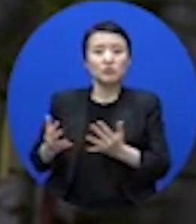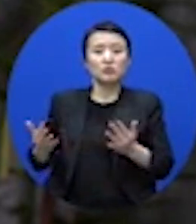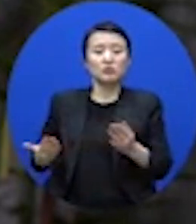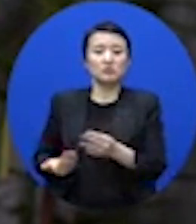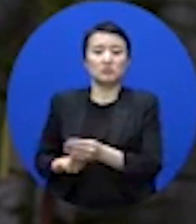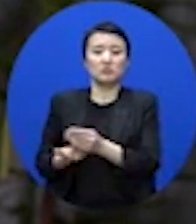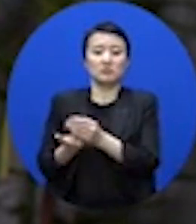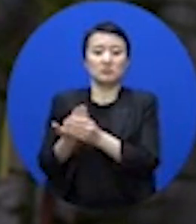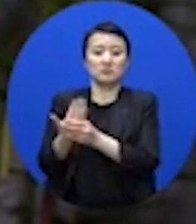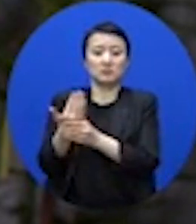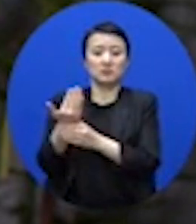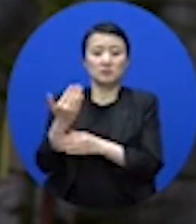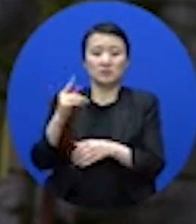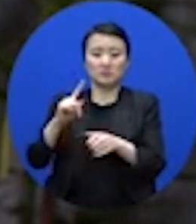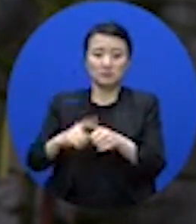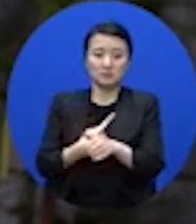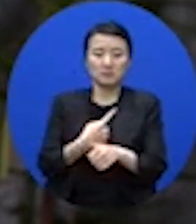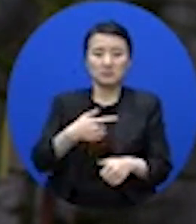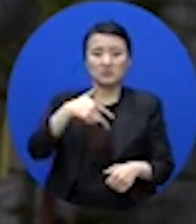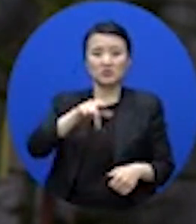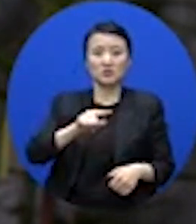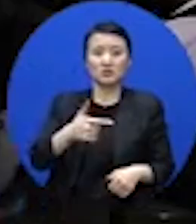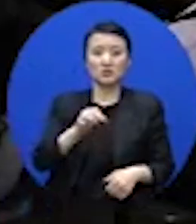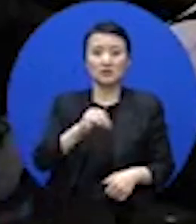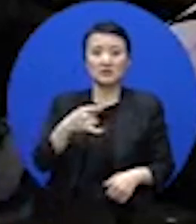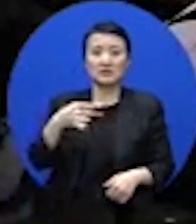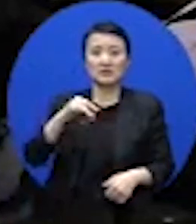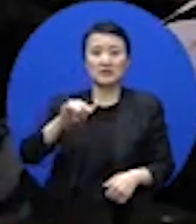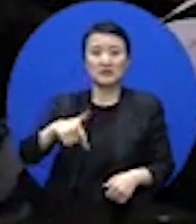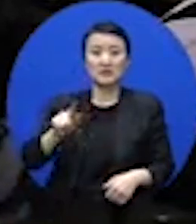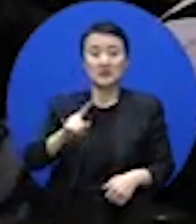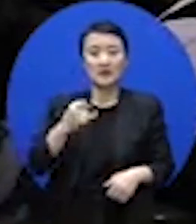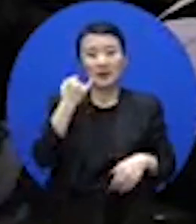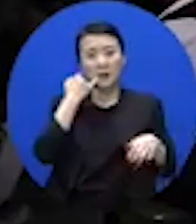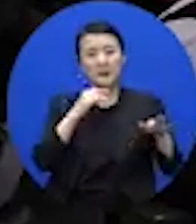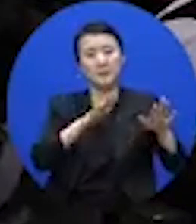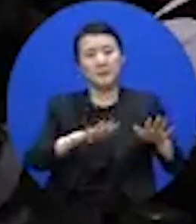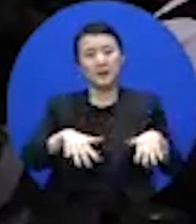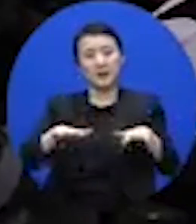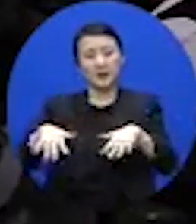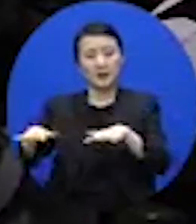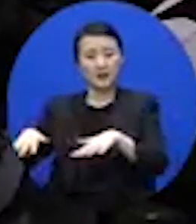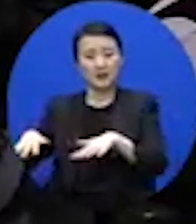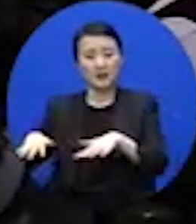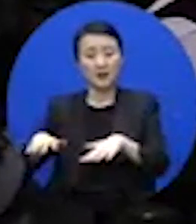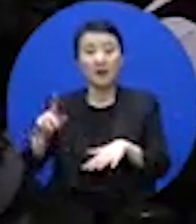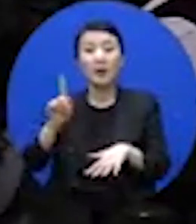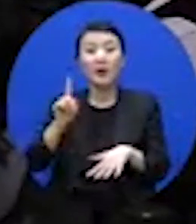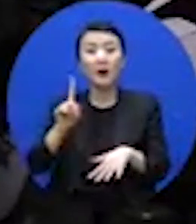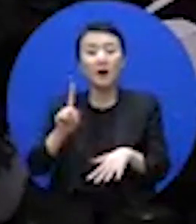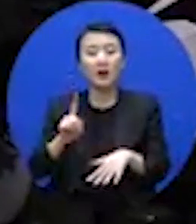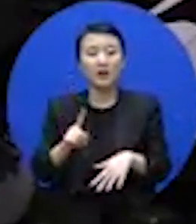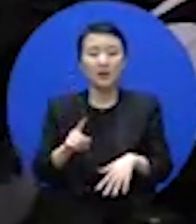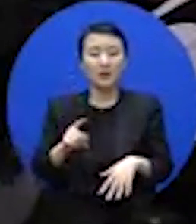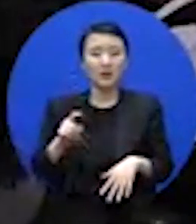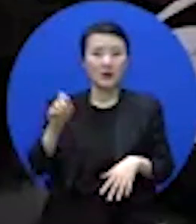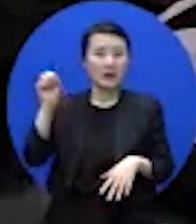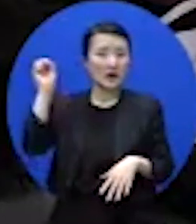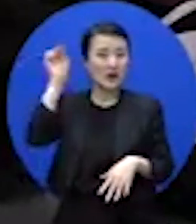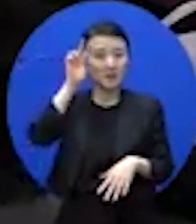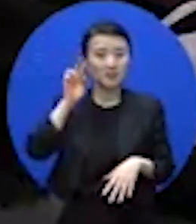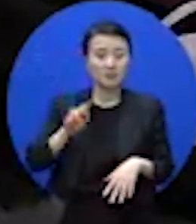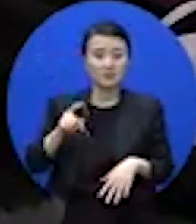휘웅, 전의식이라는 게 바다가 찰랑찰랑 파도가 확 치면 무의식이 확 올라올 수도